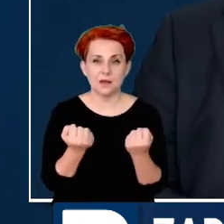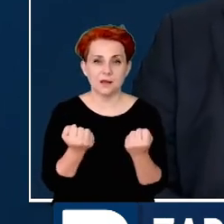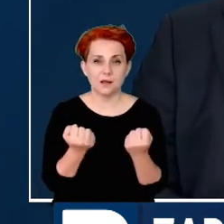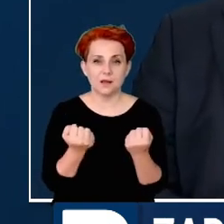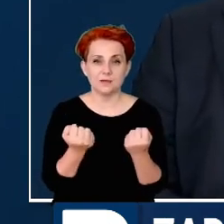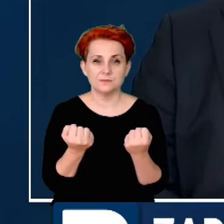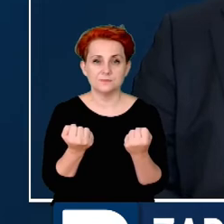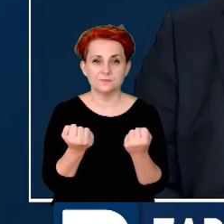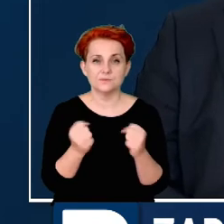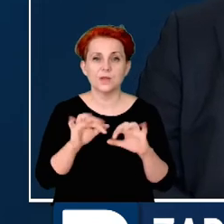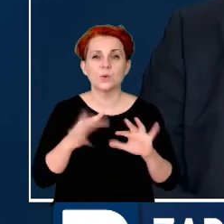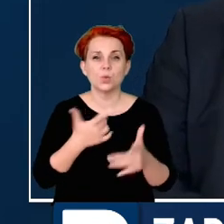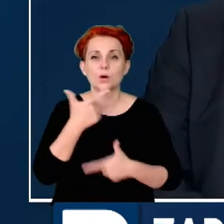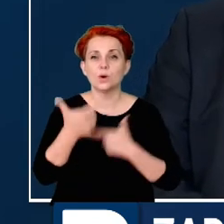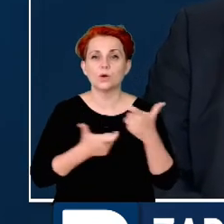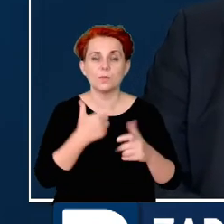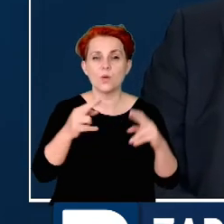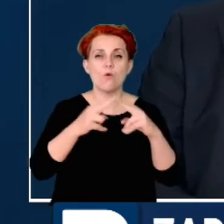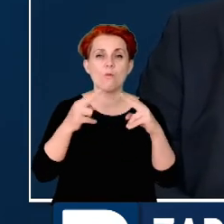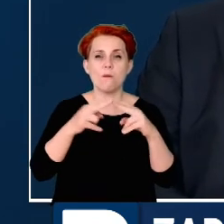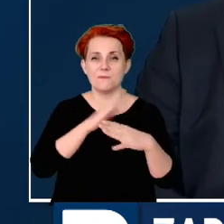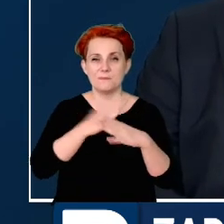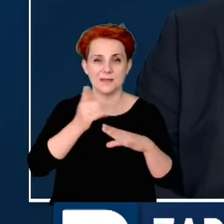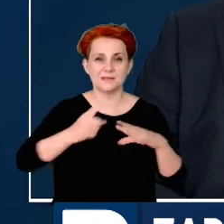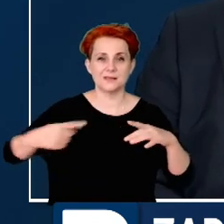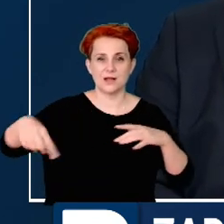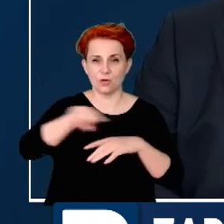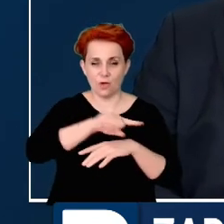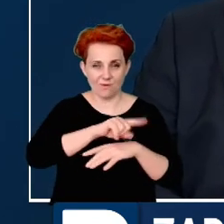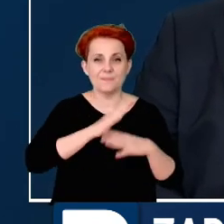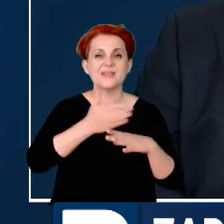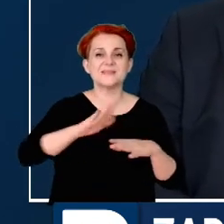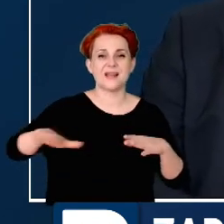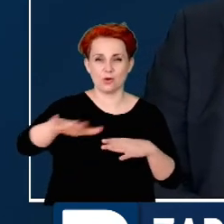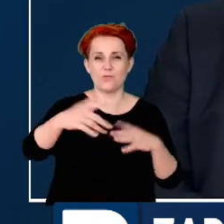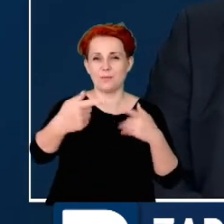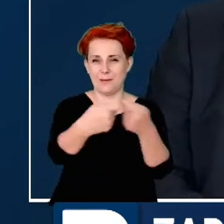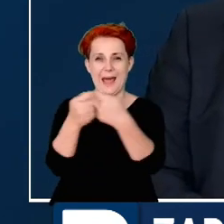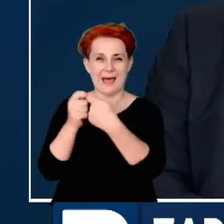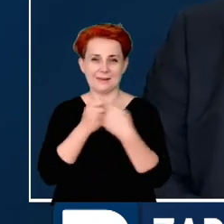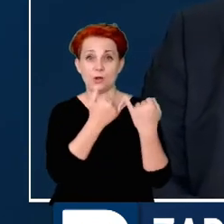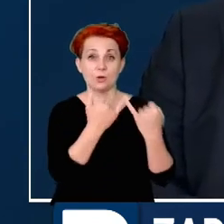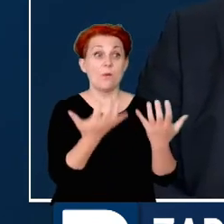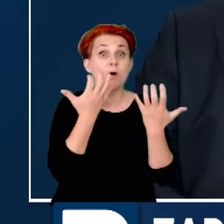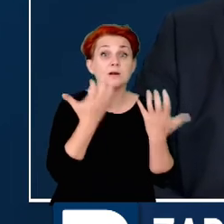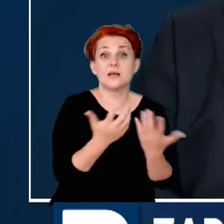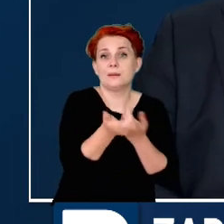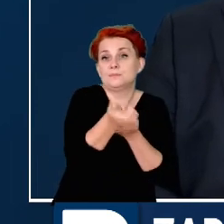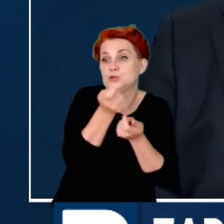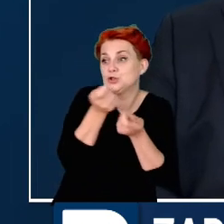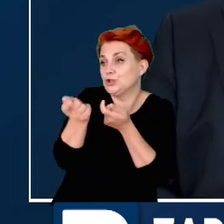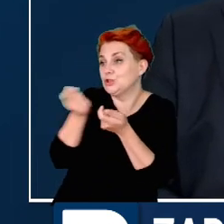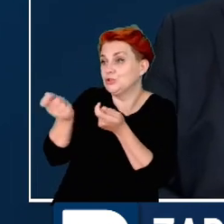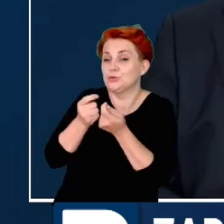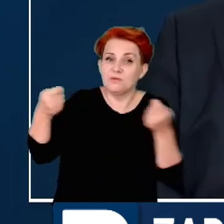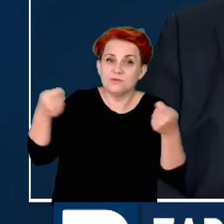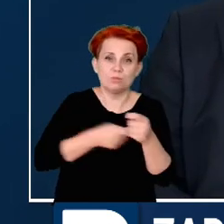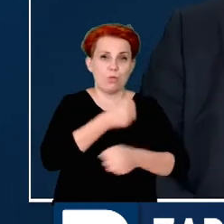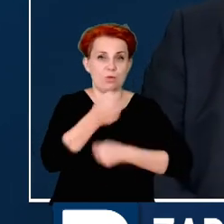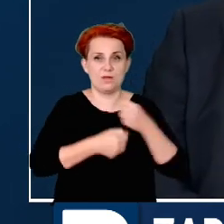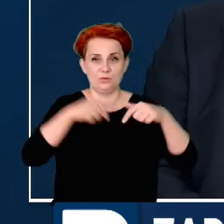polegającą na organizowaniu umów międzynarodowych z wszelakimi partnerami, których chcemy przyciągnąć do wspólnego działania w Polsce.